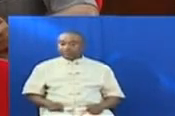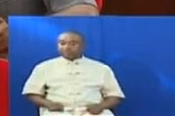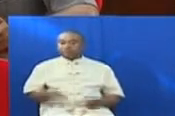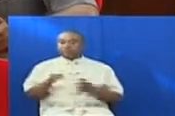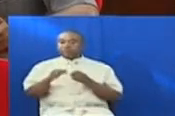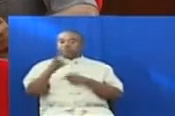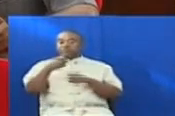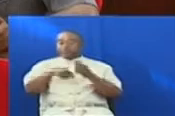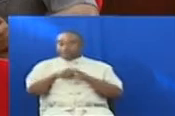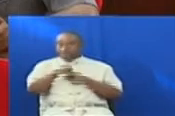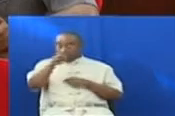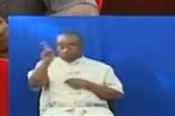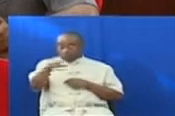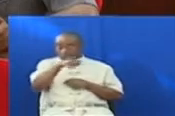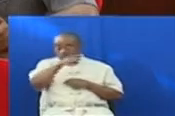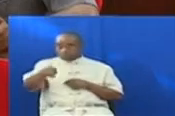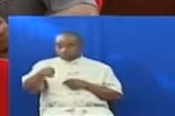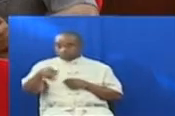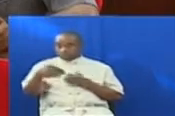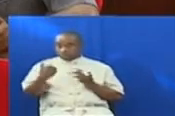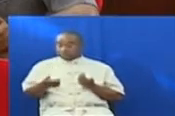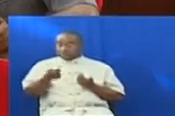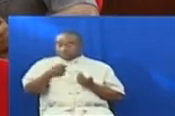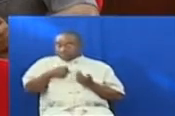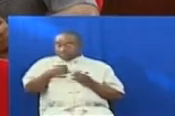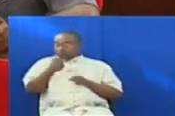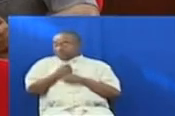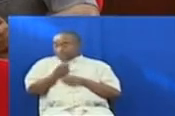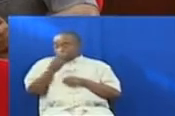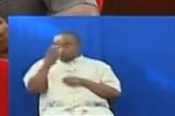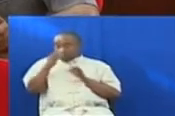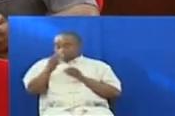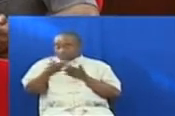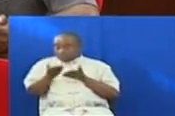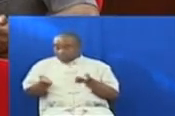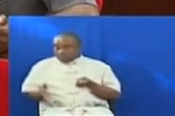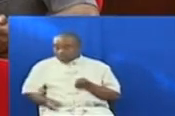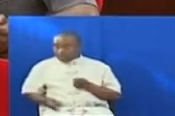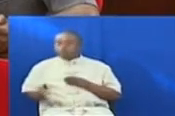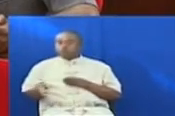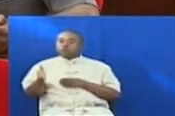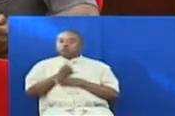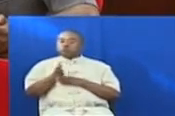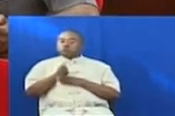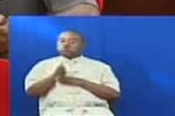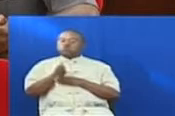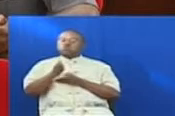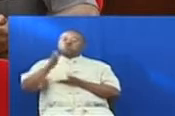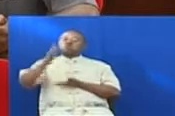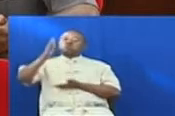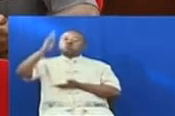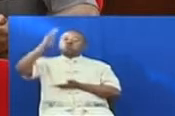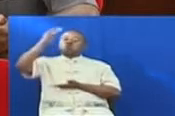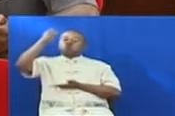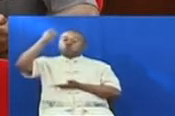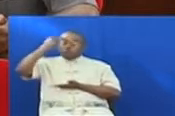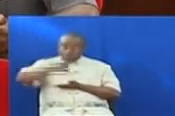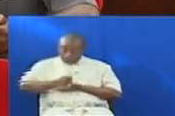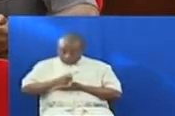katika kosa ambalo tunalifanya lakini hatulitazami vizuri ni uamuzi wa kufanya